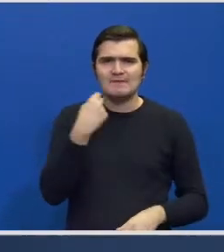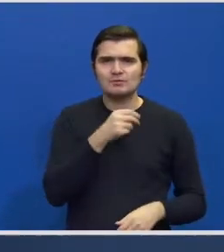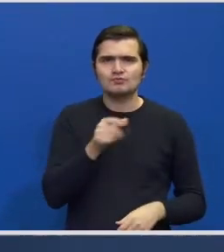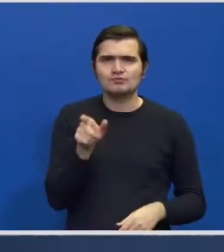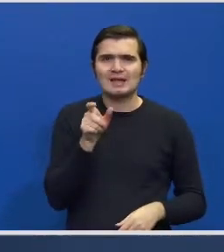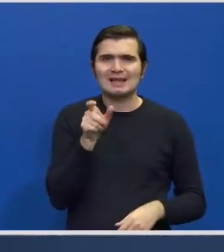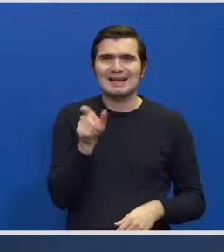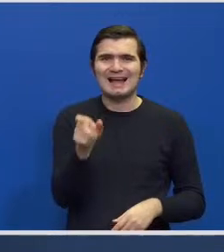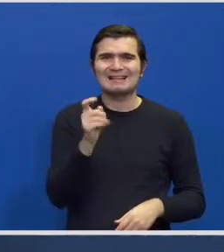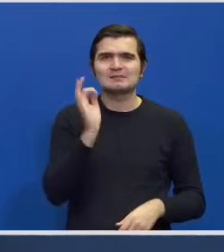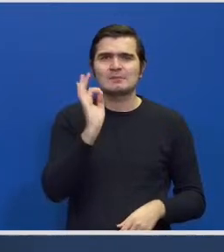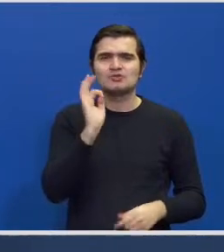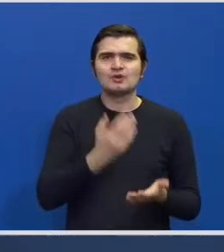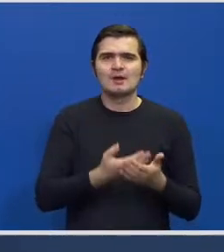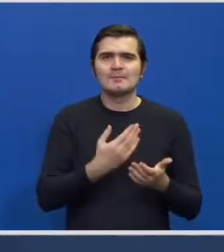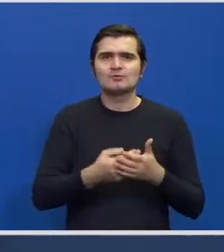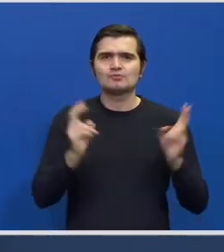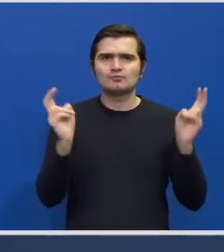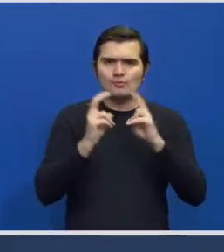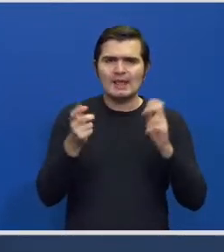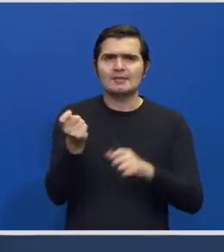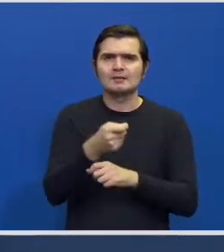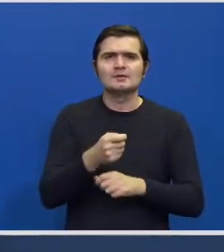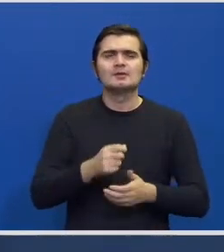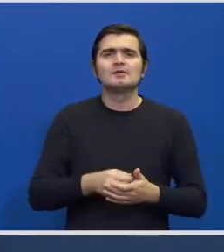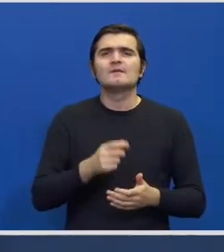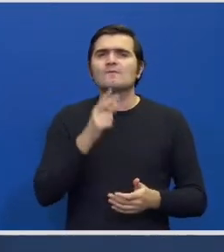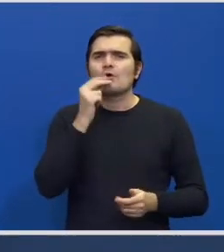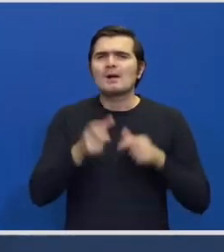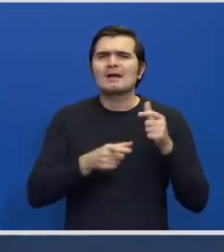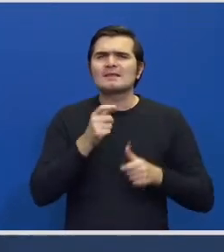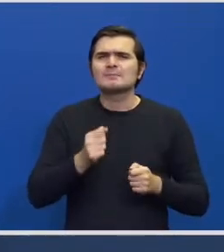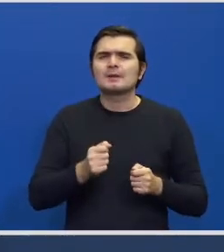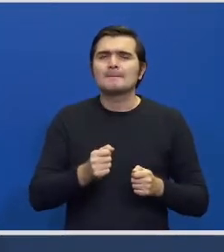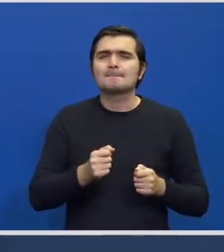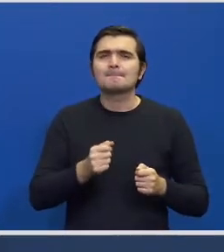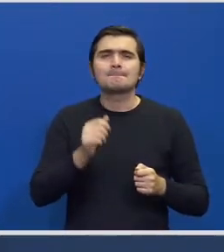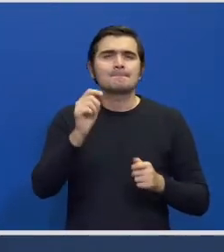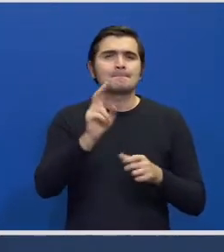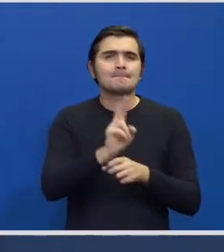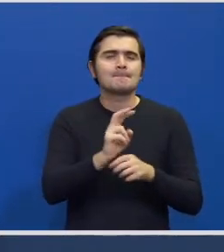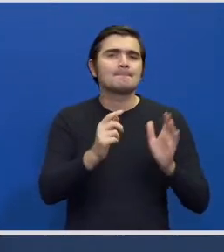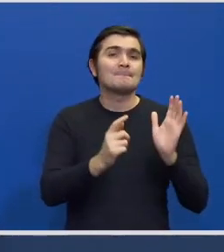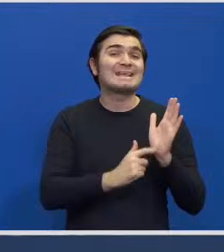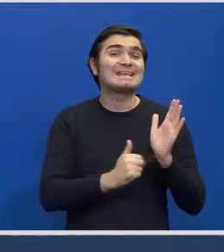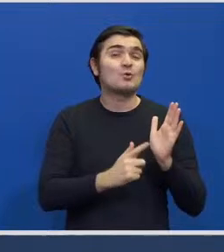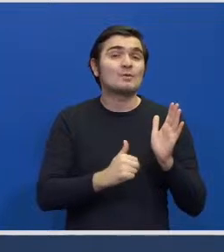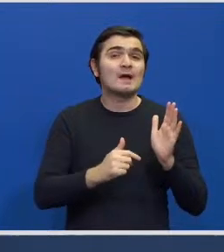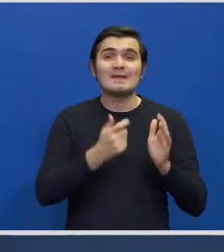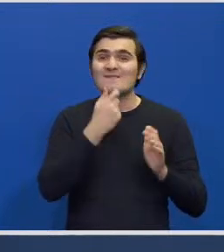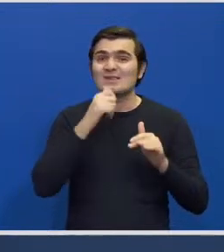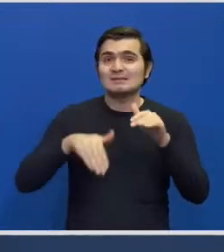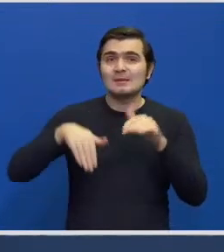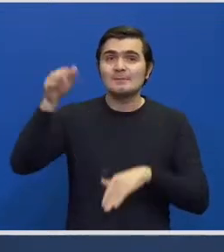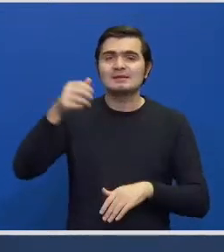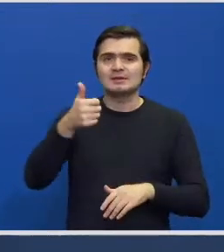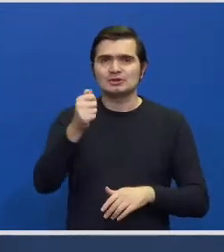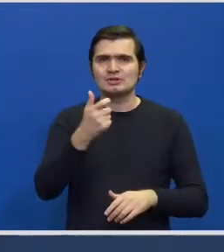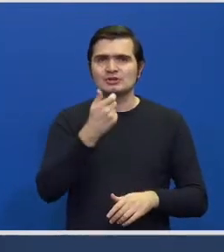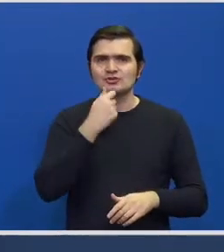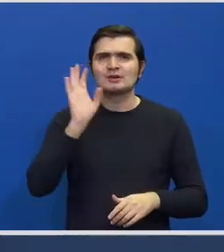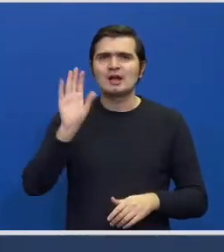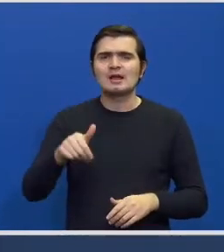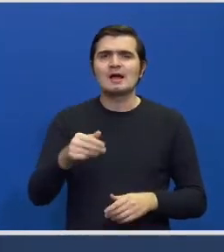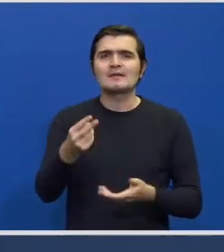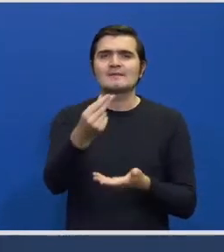aibă beneficiul acestui card pentru energie, respectiv pensionarii în vârstă de peste